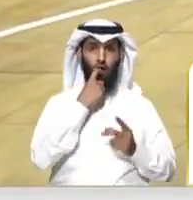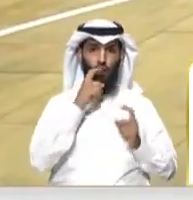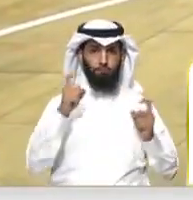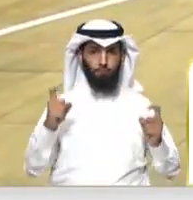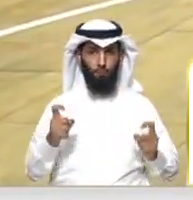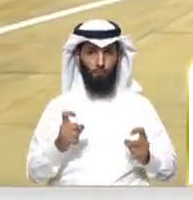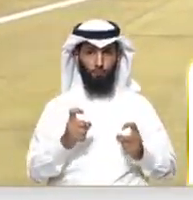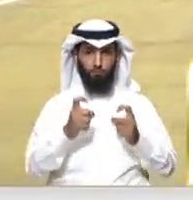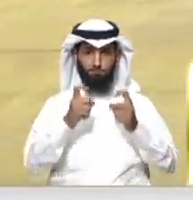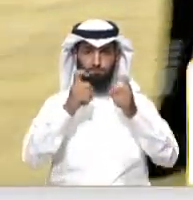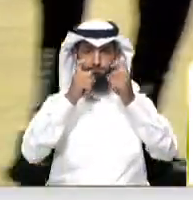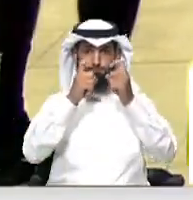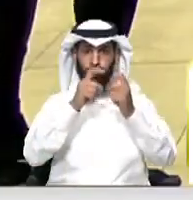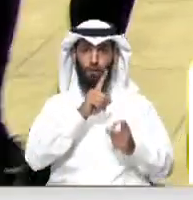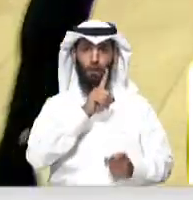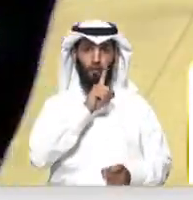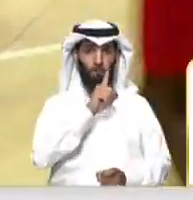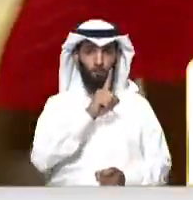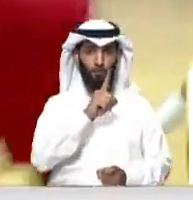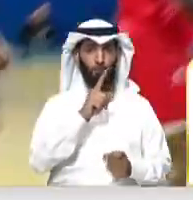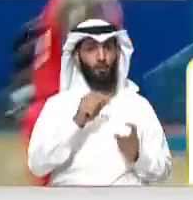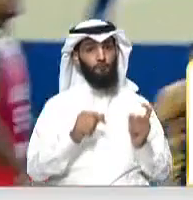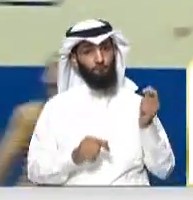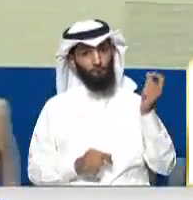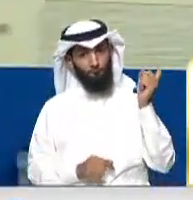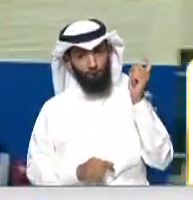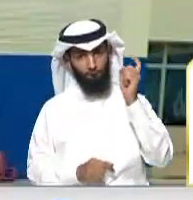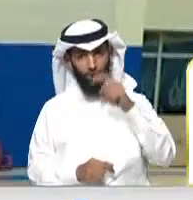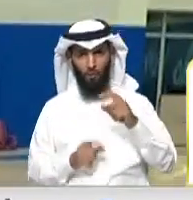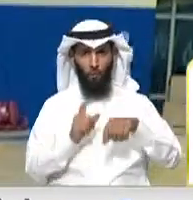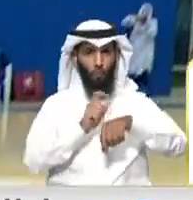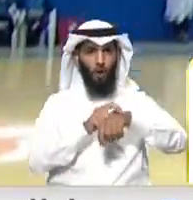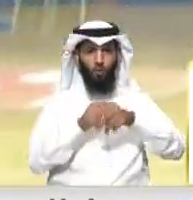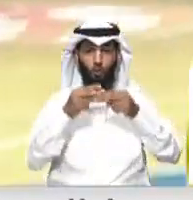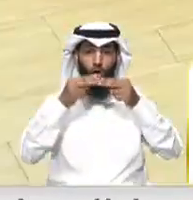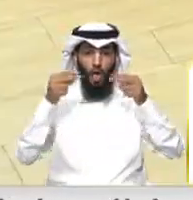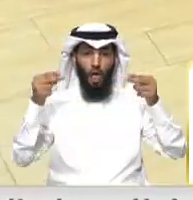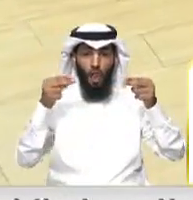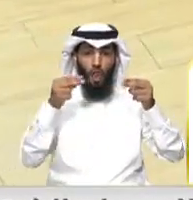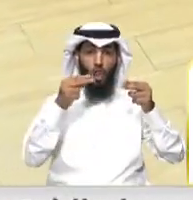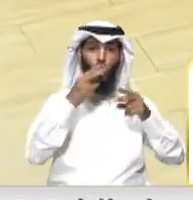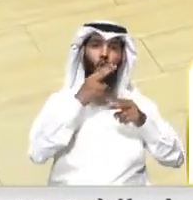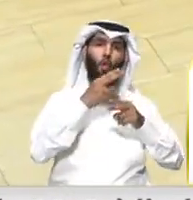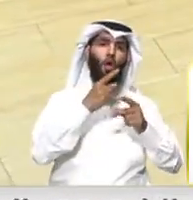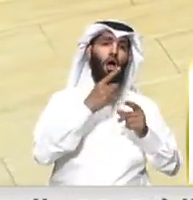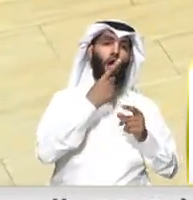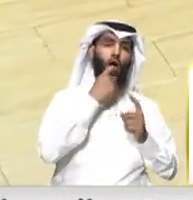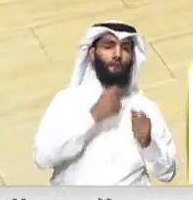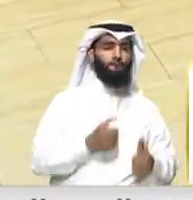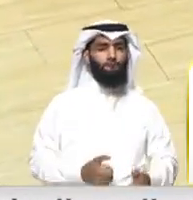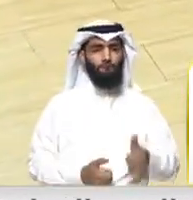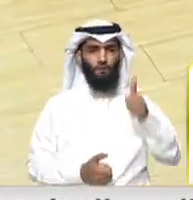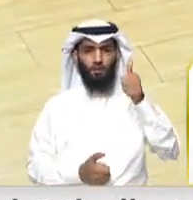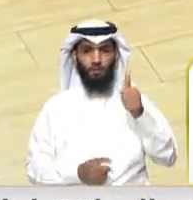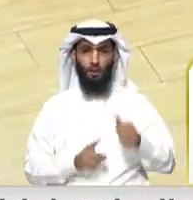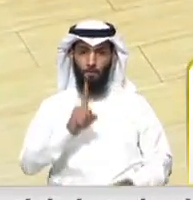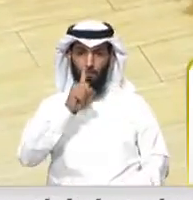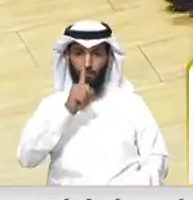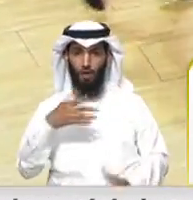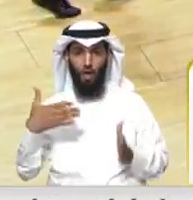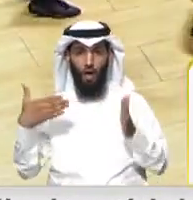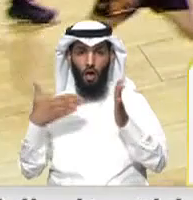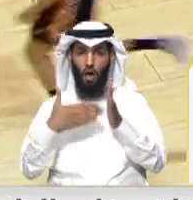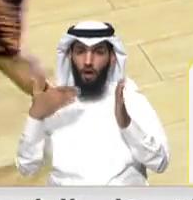الثانية، بل وتفوق على الكويت في أغلب فترات المباراة. لكن سلة العميد الكويتاوي